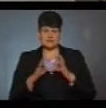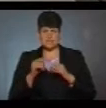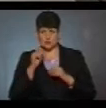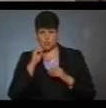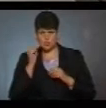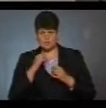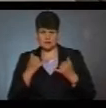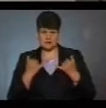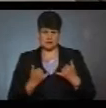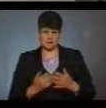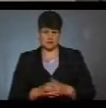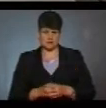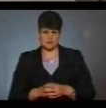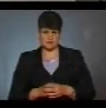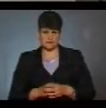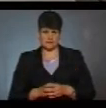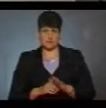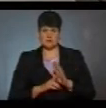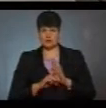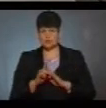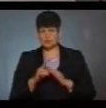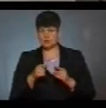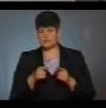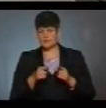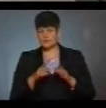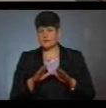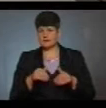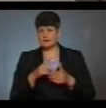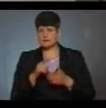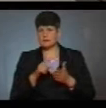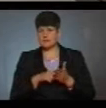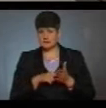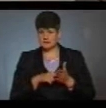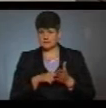загальноукраїнських теперішніх. Спочатку ми задали запитання